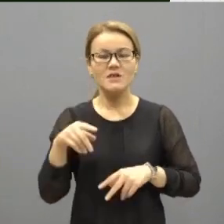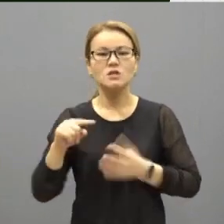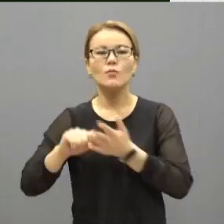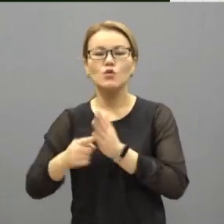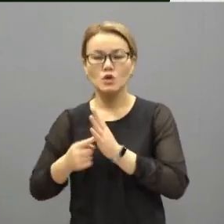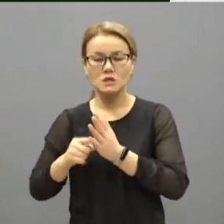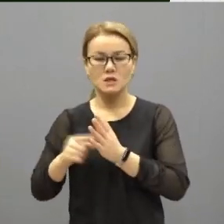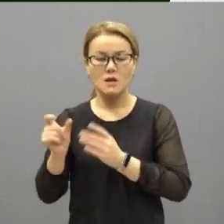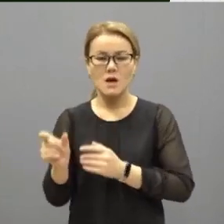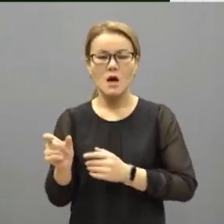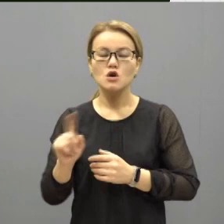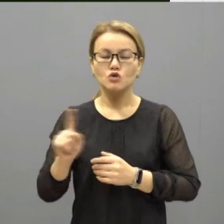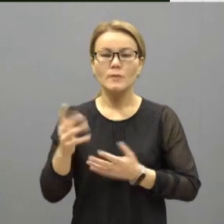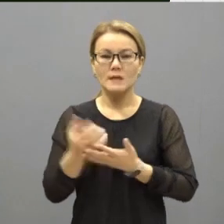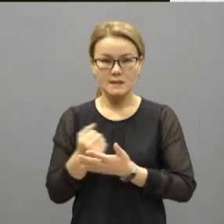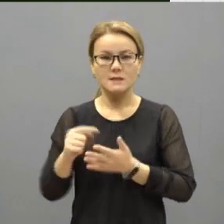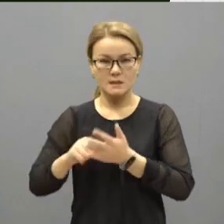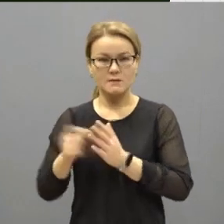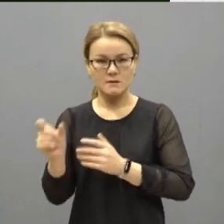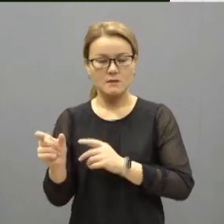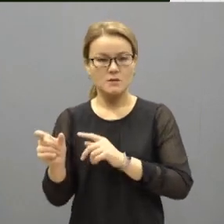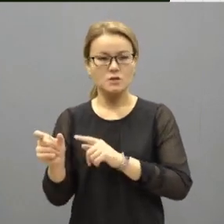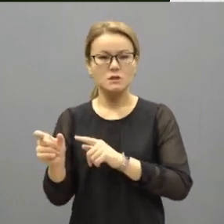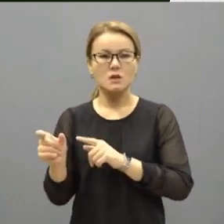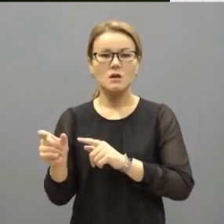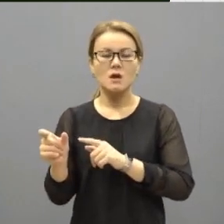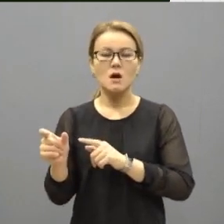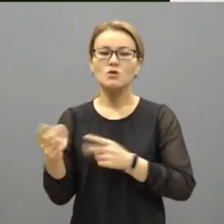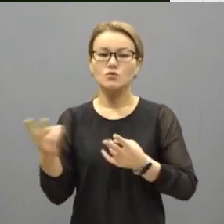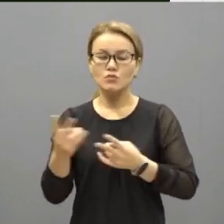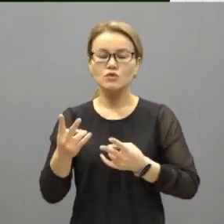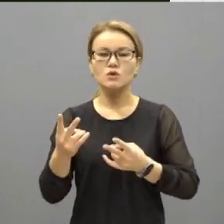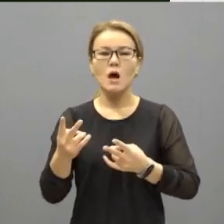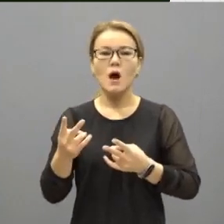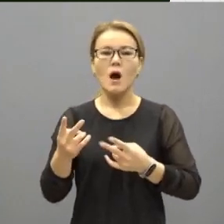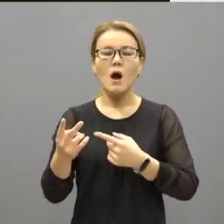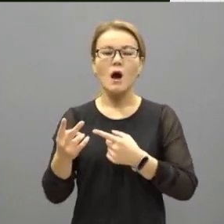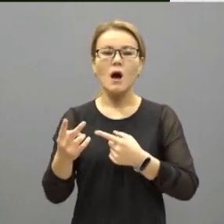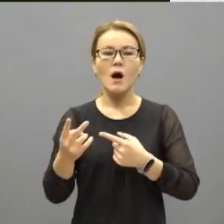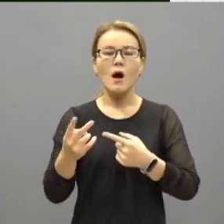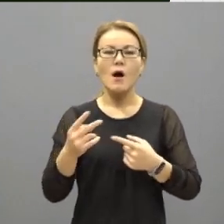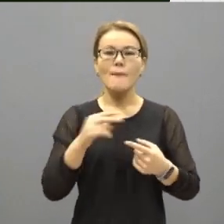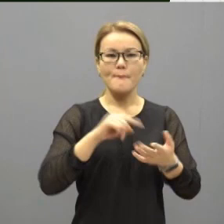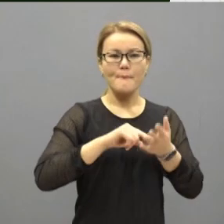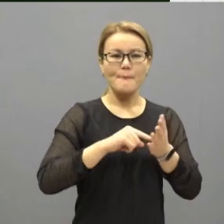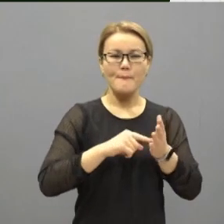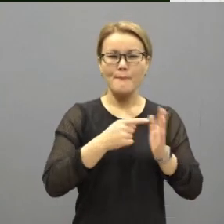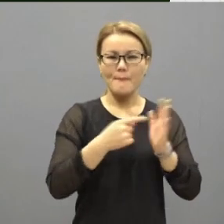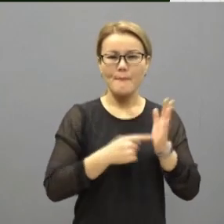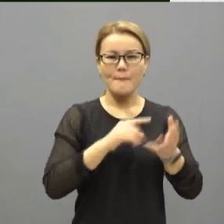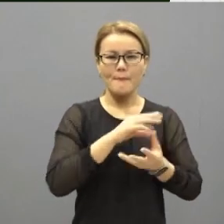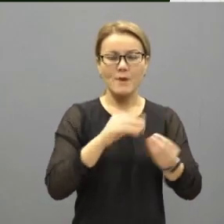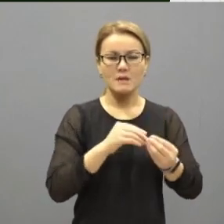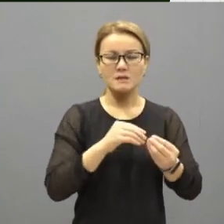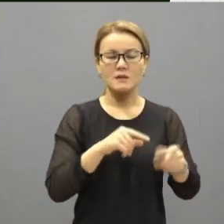множителем. Чтобы найти неизвестный множитель, необходимо произведение разделить на известный множитель.